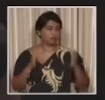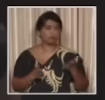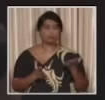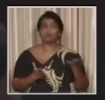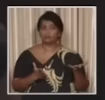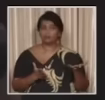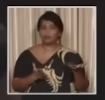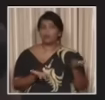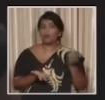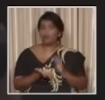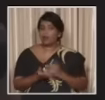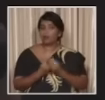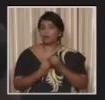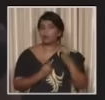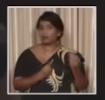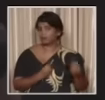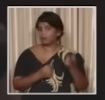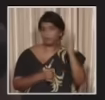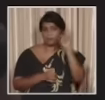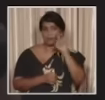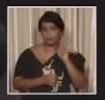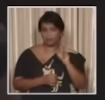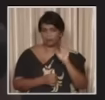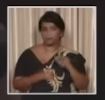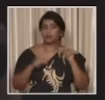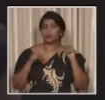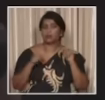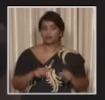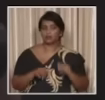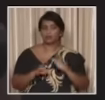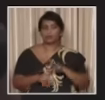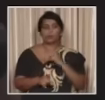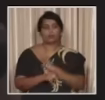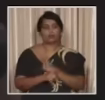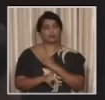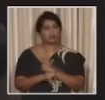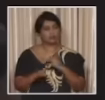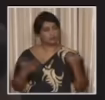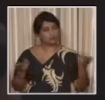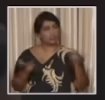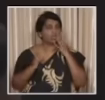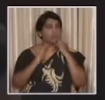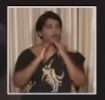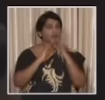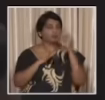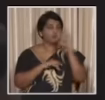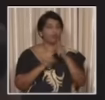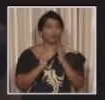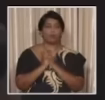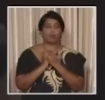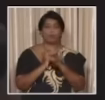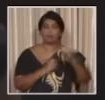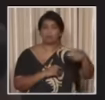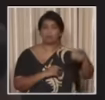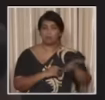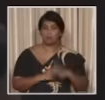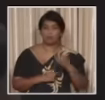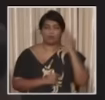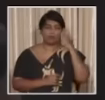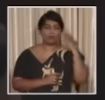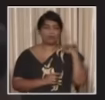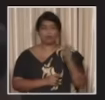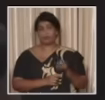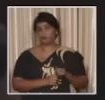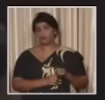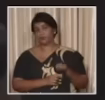කියලා ඒක කොහොමද අපි ආපහු අරන් දෙන්නේ කියන ප්‍රශ්නේ. අද දරුවන්ට ගුරුවරුත් නැහැ. පාසල් යන්න පොත් ලයිස්තු අරන් දෙන්න ගියාම දෙමව්පියන් ඒක